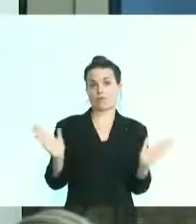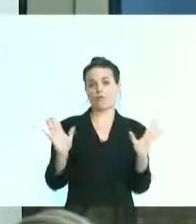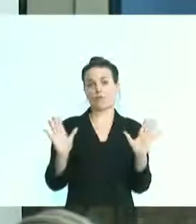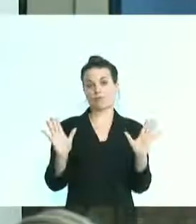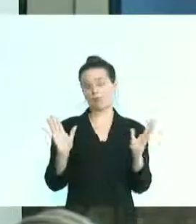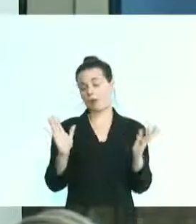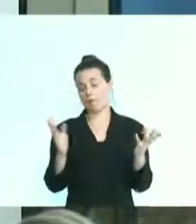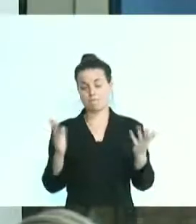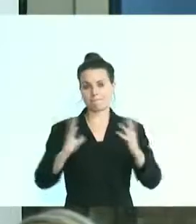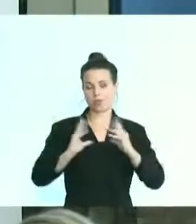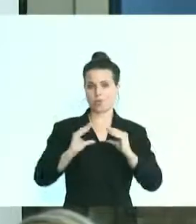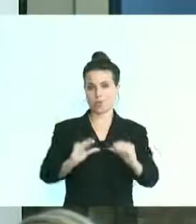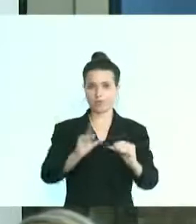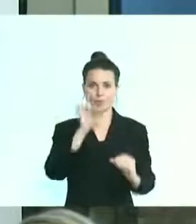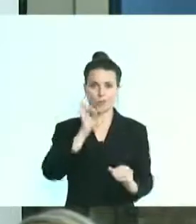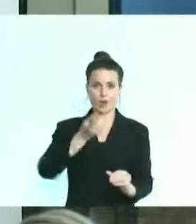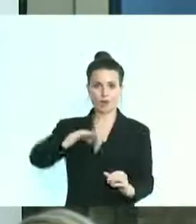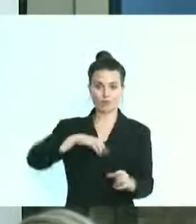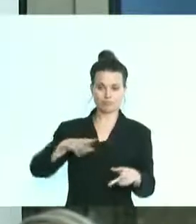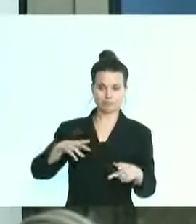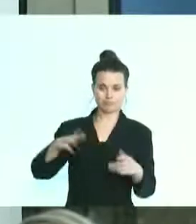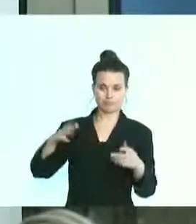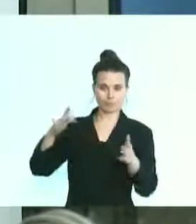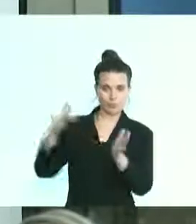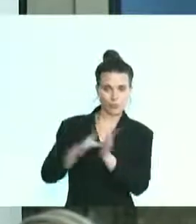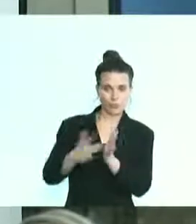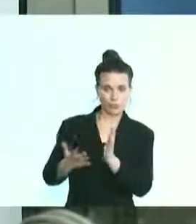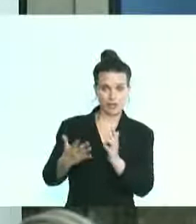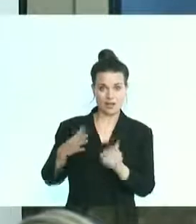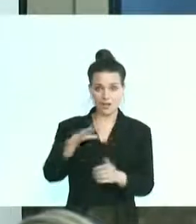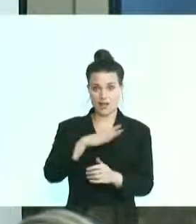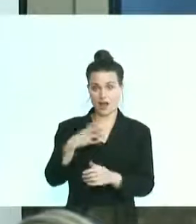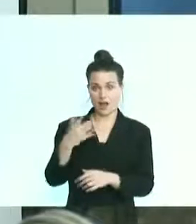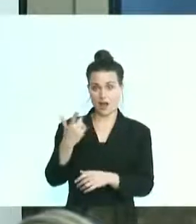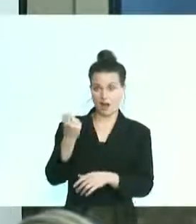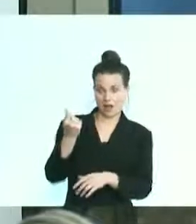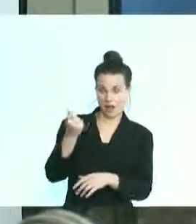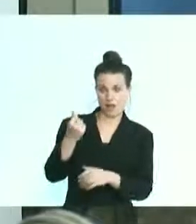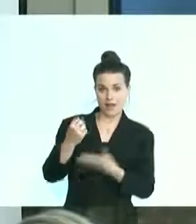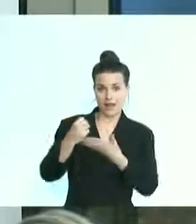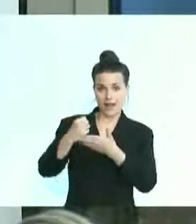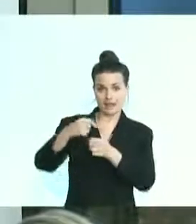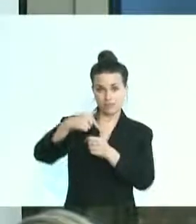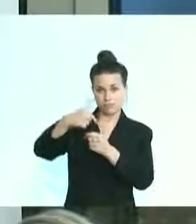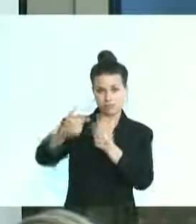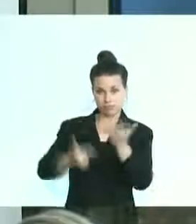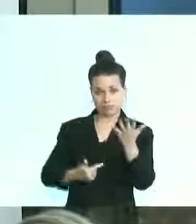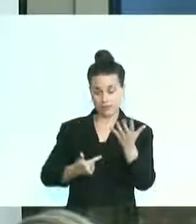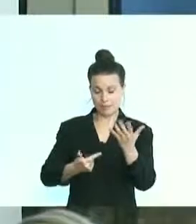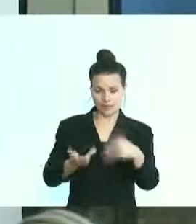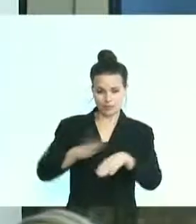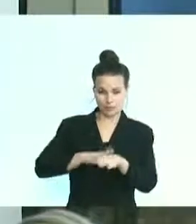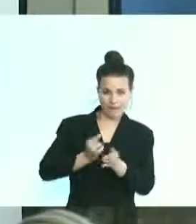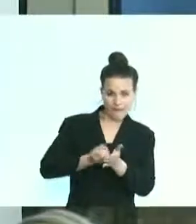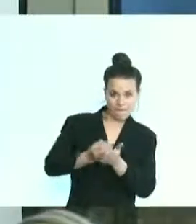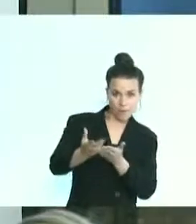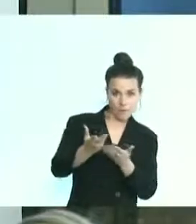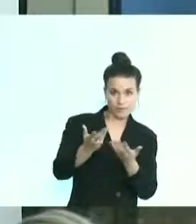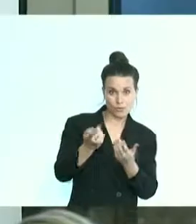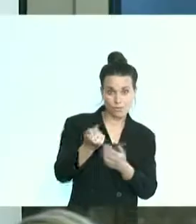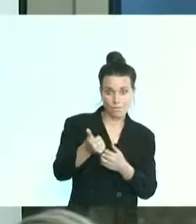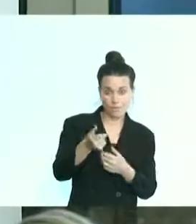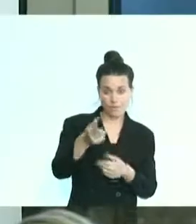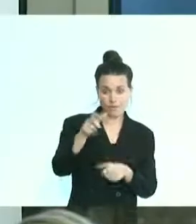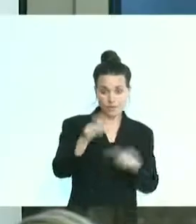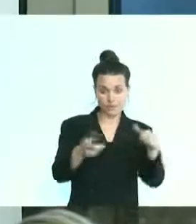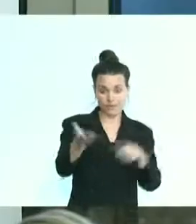je dirais concrètement, parce qu'on le vit, il y a beaucoup d'aides, mais il y a très peu d'informations sur les aides. Et justement, à nouveau, parce que j'utilise